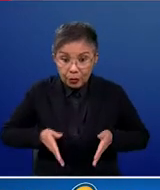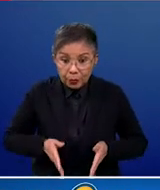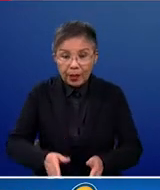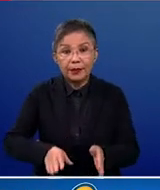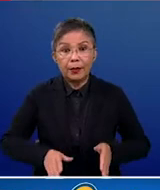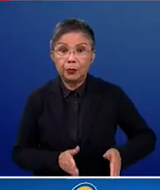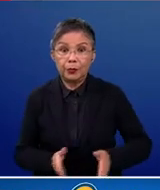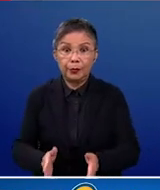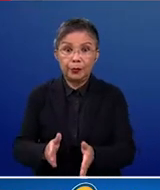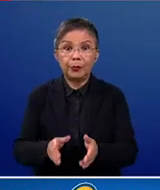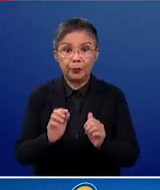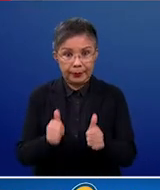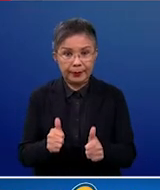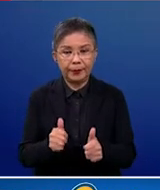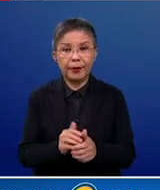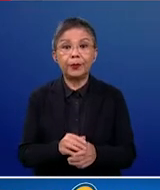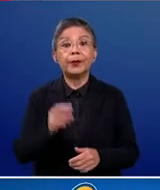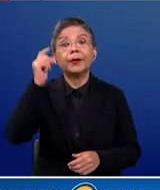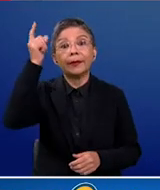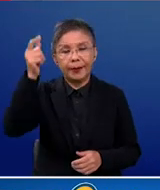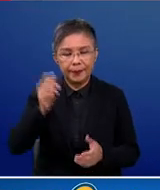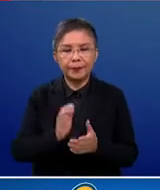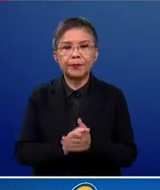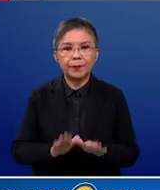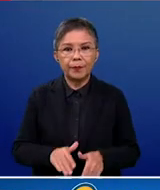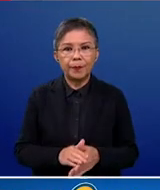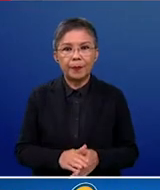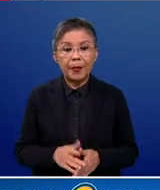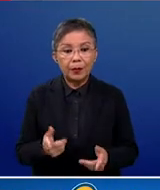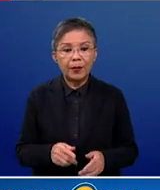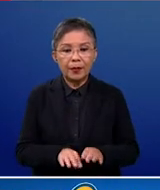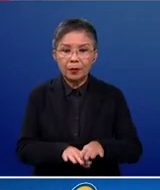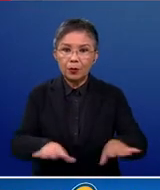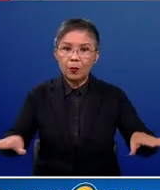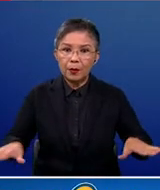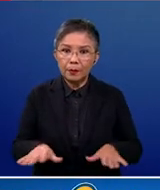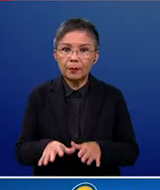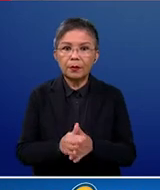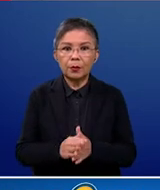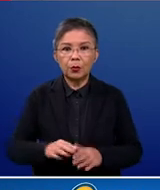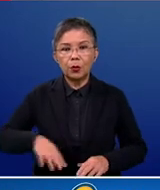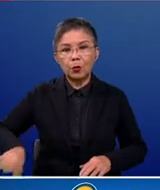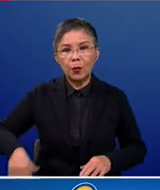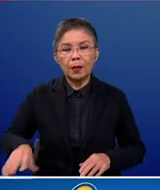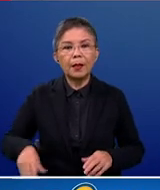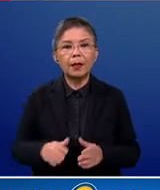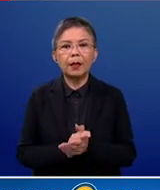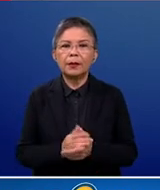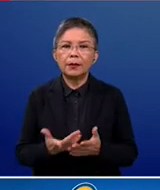nanti juga bisa memberikan ruang bagi keluarga-keluarga yang